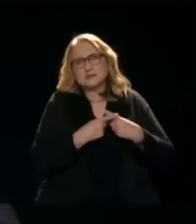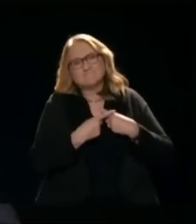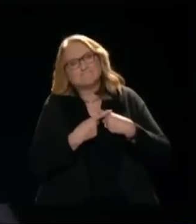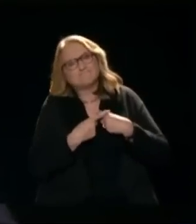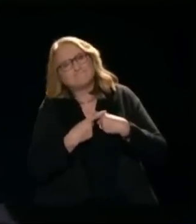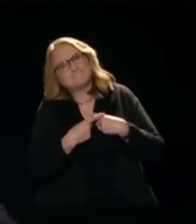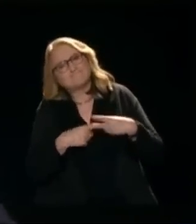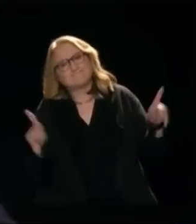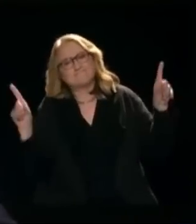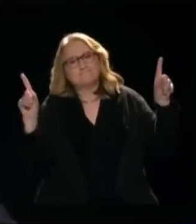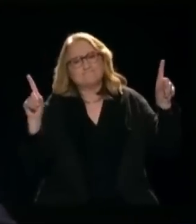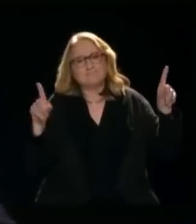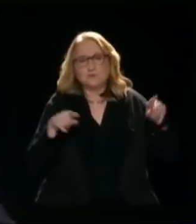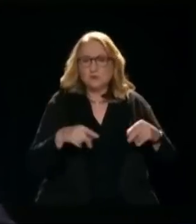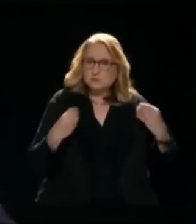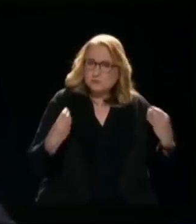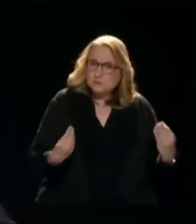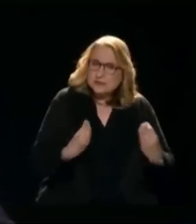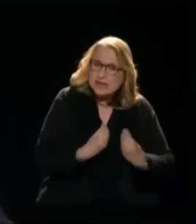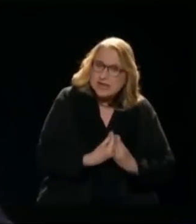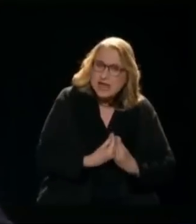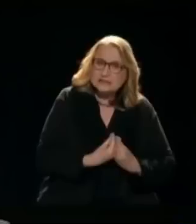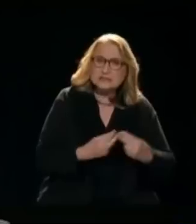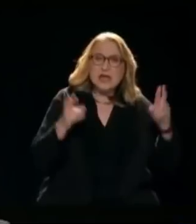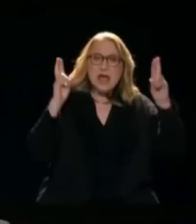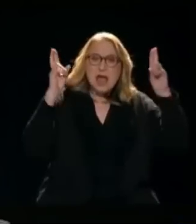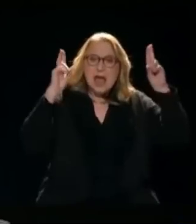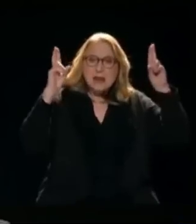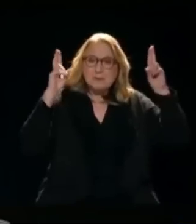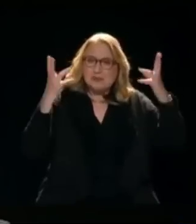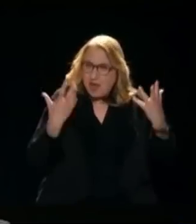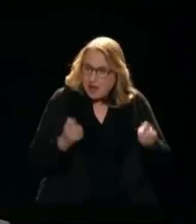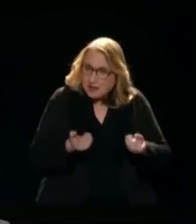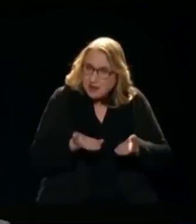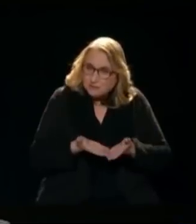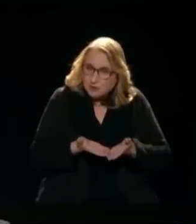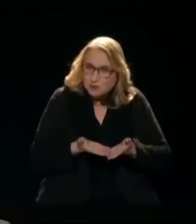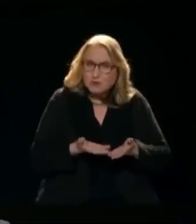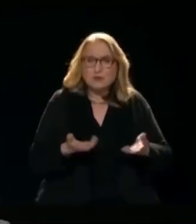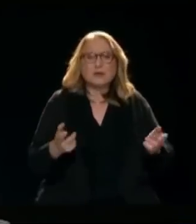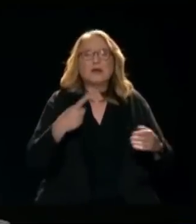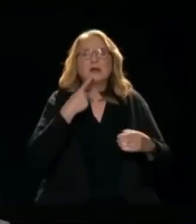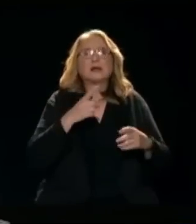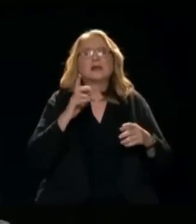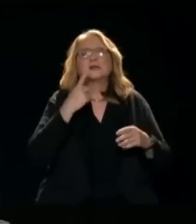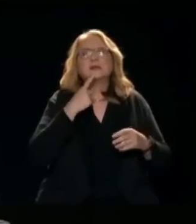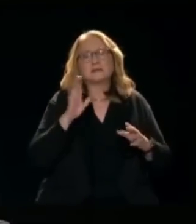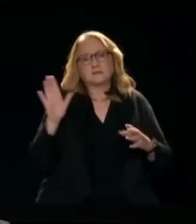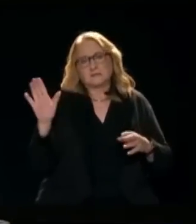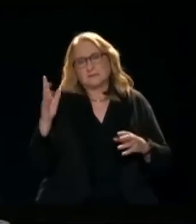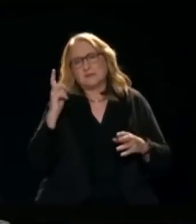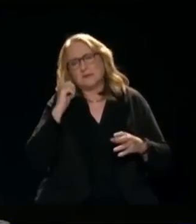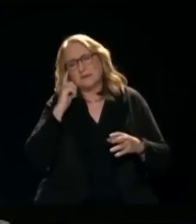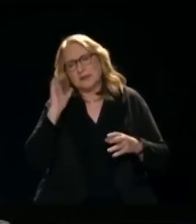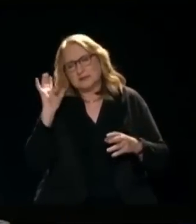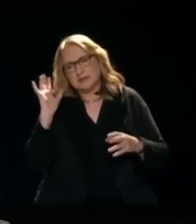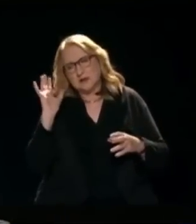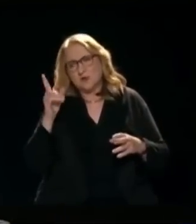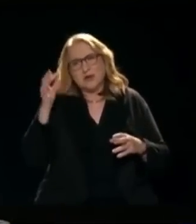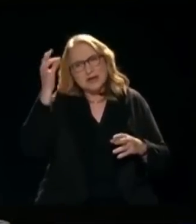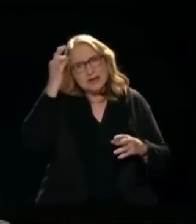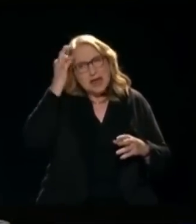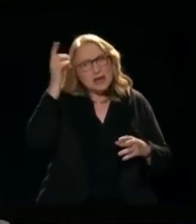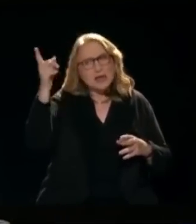πώς να το πω τώρα, ελπιδοφόρα για έναν τόπο. Κοιτάξτε να δείτε, εδώ μιλάμε για αποκατάσταση δημοκρατίας. Εγώ δεν ξέρω πόσο διχάστηκε, για παράδειγμα, ο γαλλικός